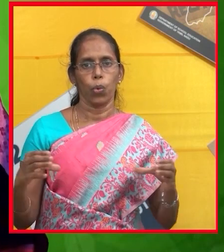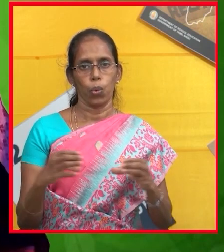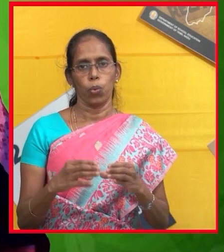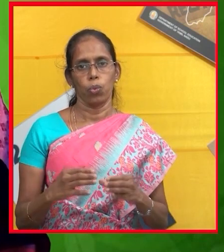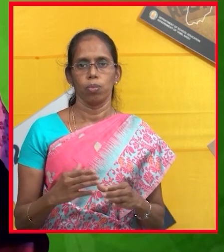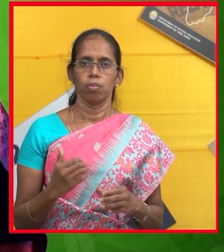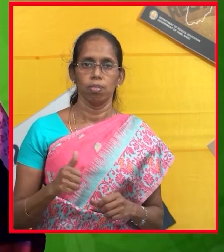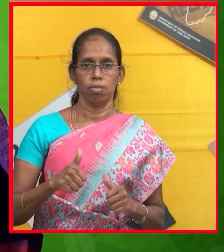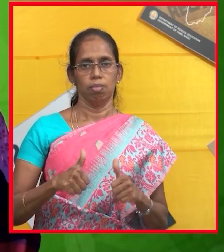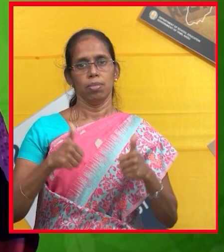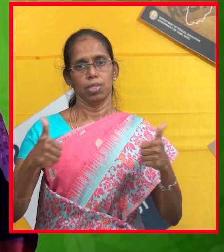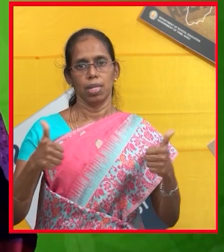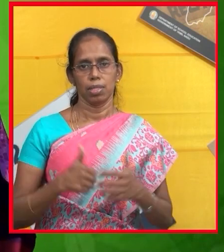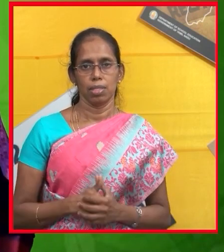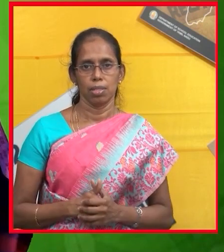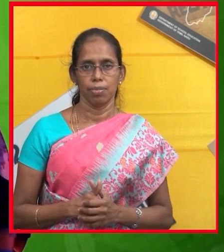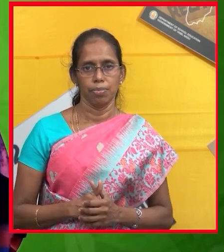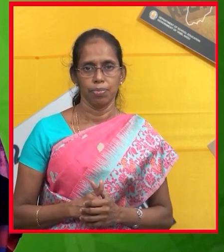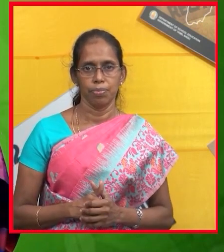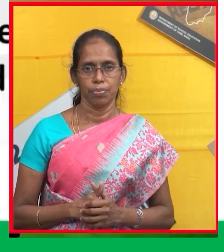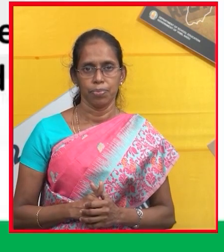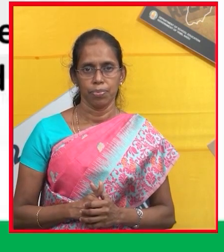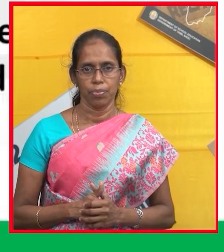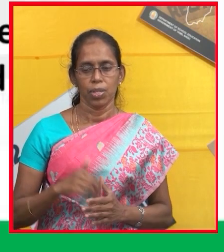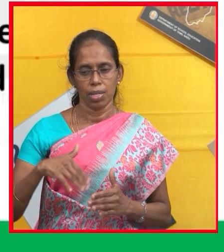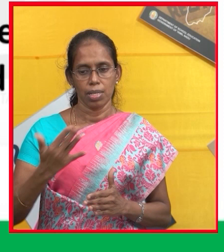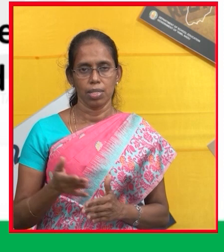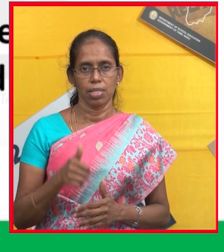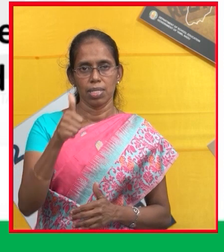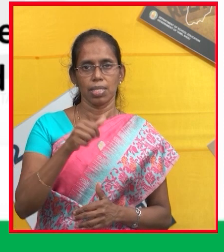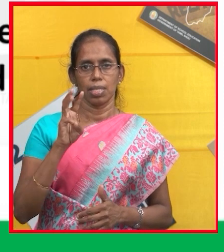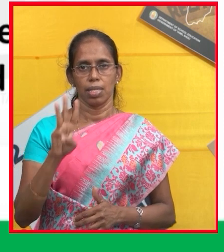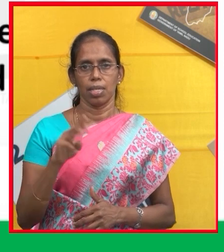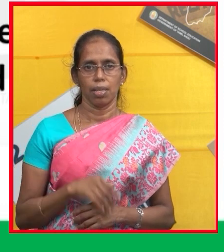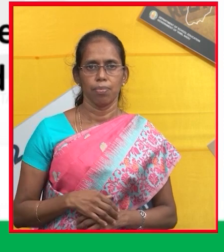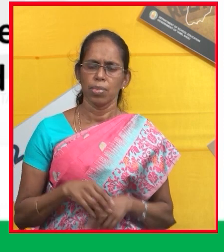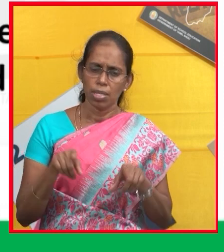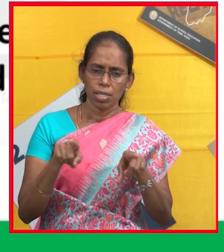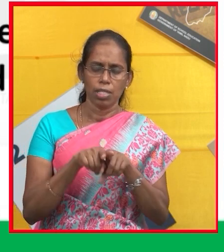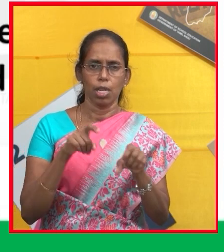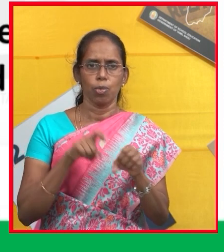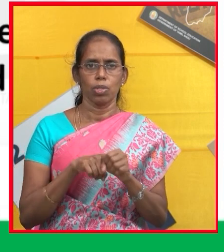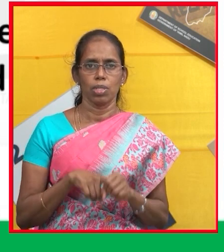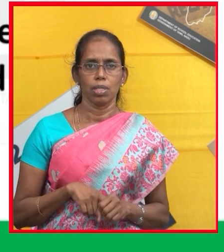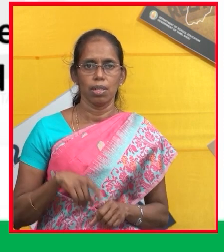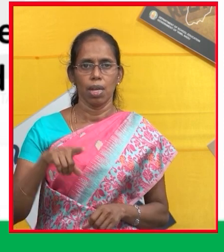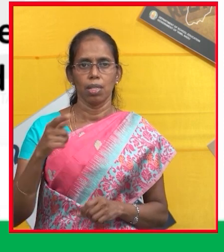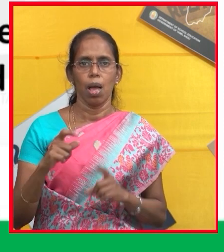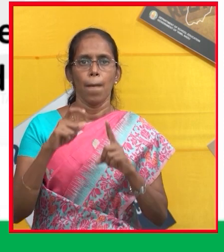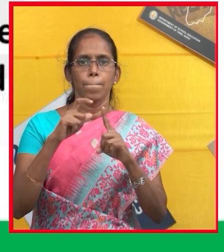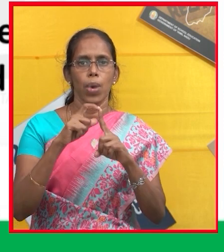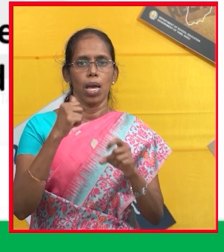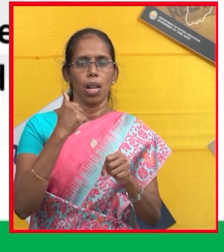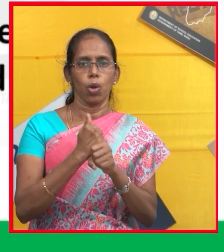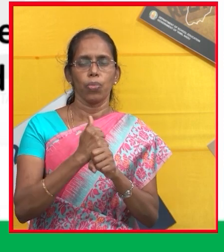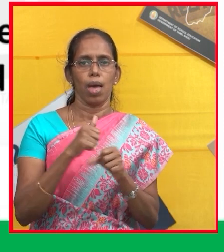தான் எங்களால் சக்ஸஸ் பண்ண முடிஞ்சது அப்படின்னு சொல்கிறாங்க. நெக்ஸ்ட் பேஜ் நம்பர் 63ல் இதே கொஸ்டினுக்கு லெஃப்டினன்ட் பாயல் குப்தா